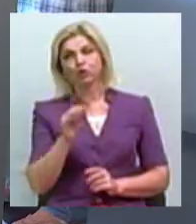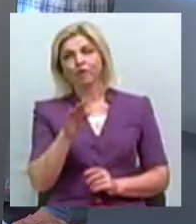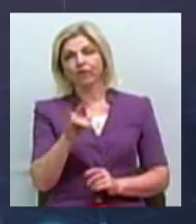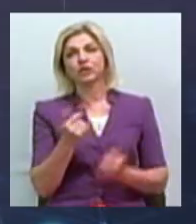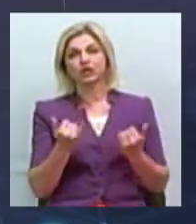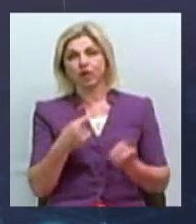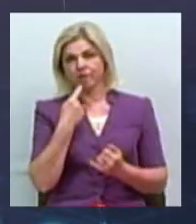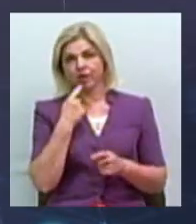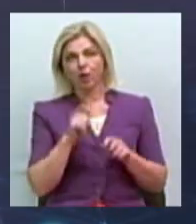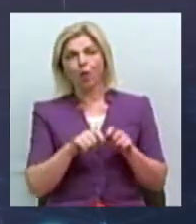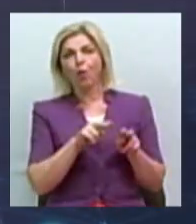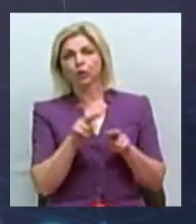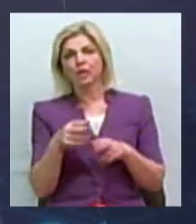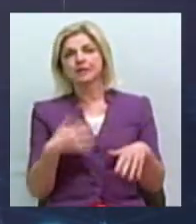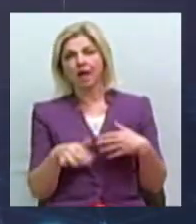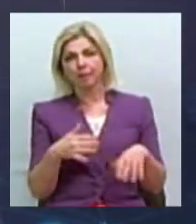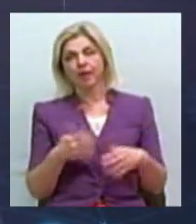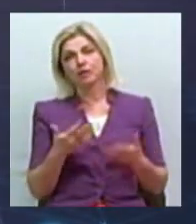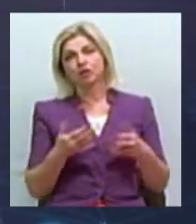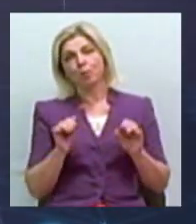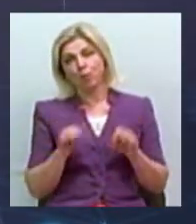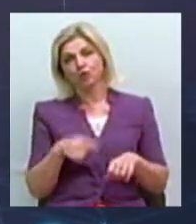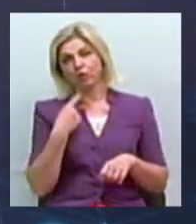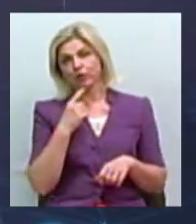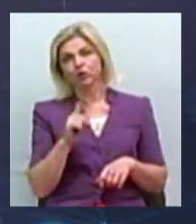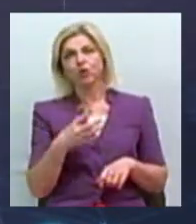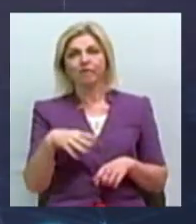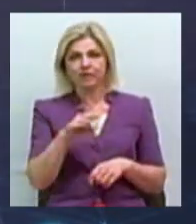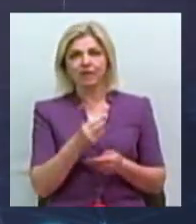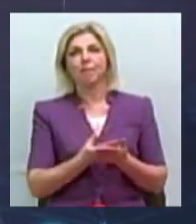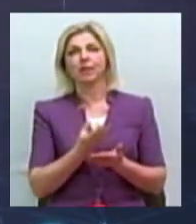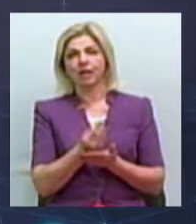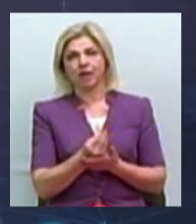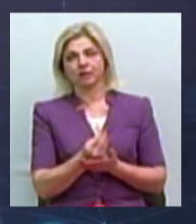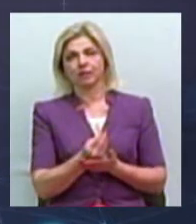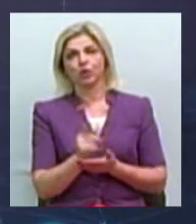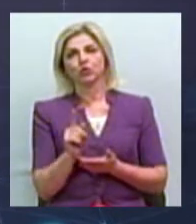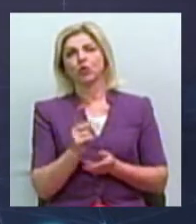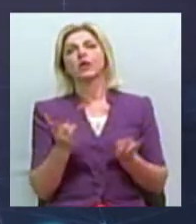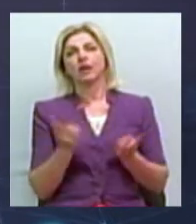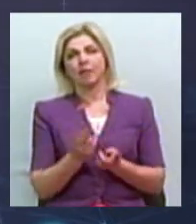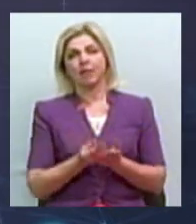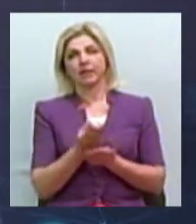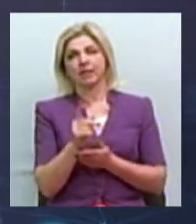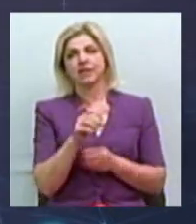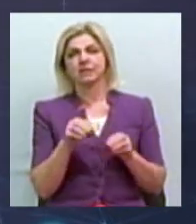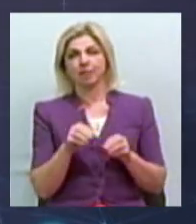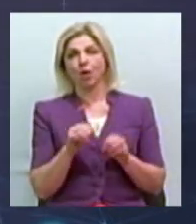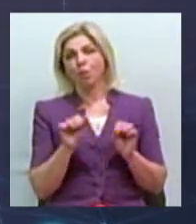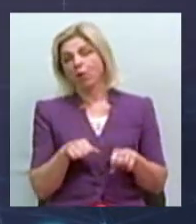що контроль слабкий, чи можемо ми говорити, що всі платять те, що потрібно платити за землю? Чи не вийде так,